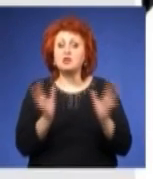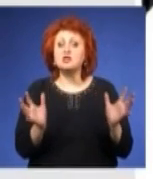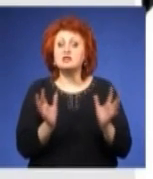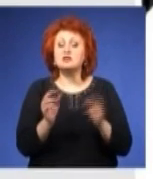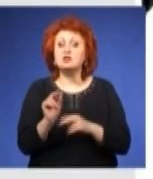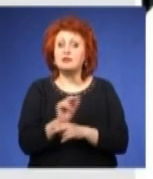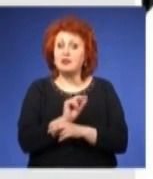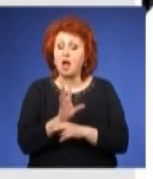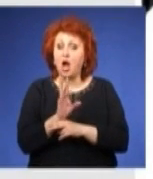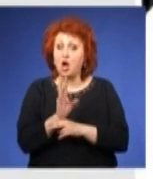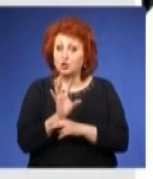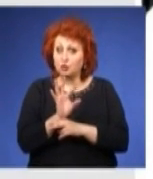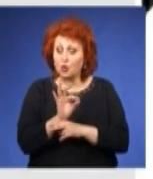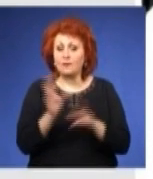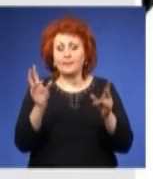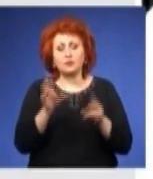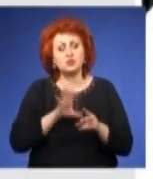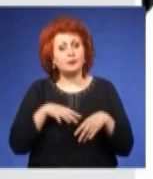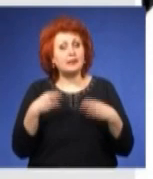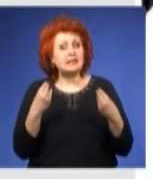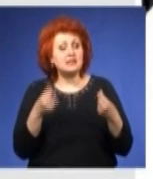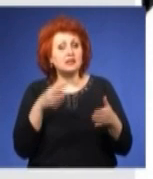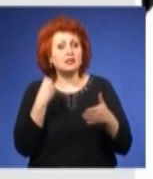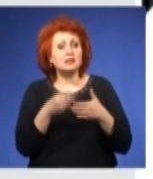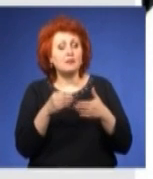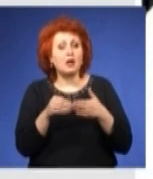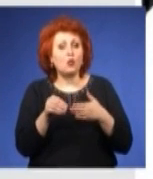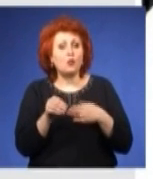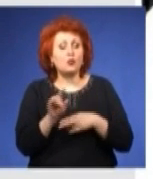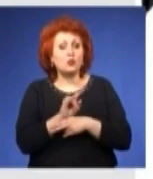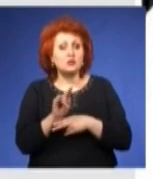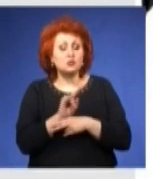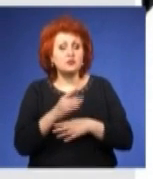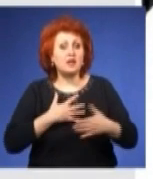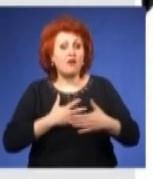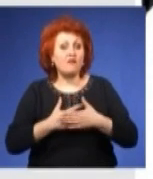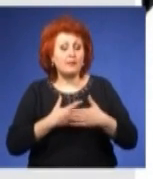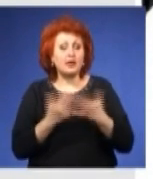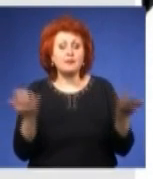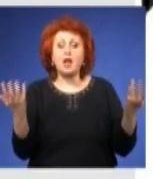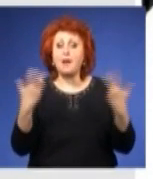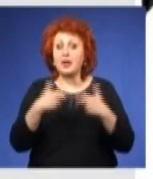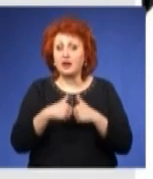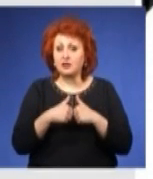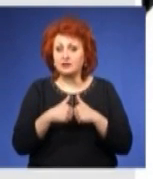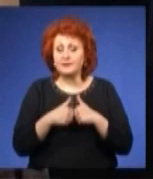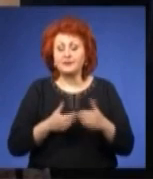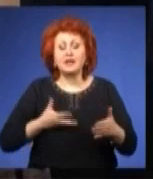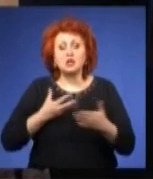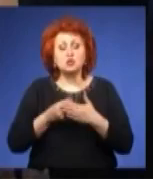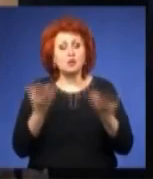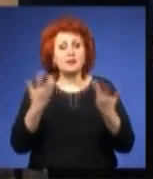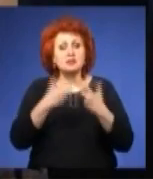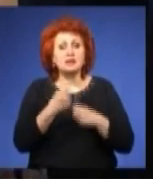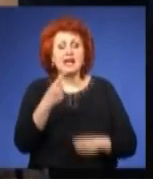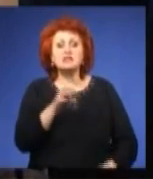домашнее содержание и лечение. Но для этого Захаровым нужны были средства на приобретение аппарата искусственной вентиляции легких и концентратор кислорода.